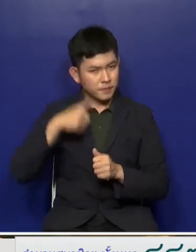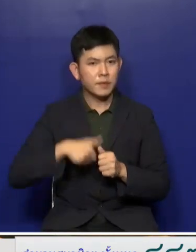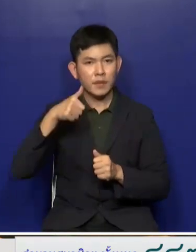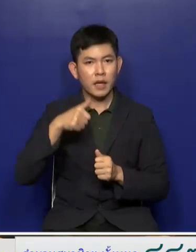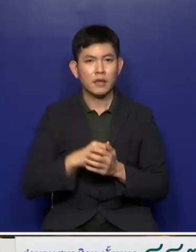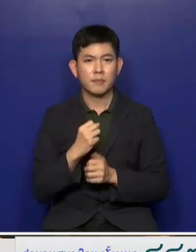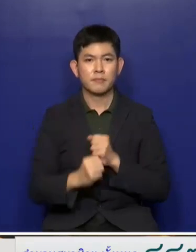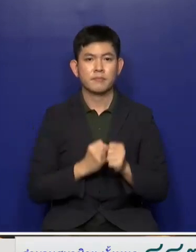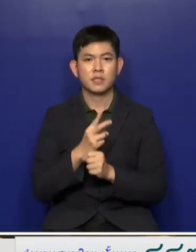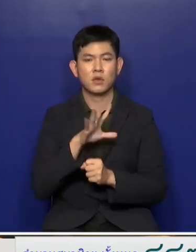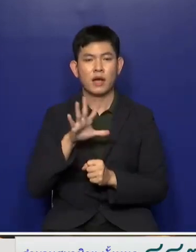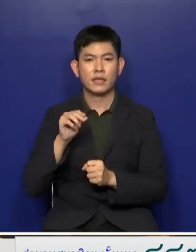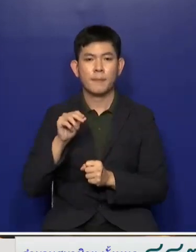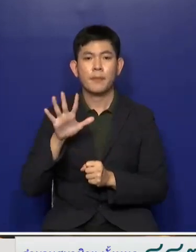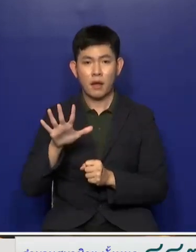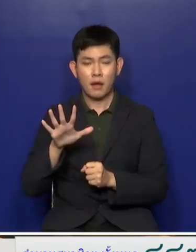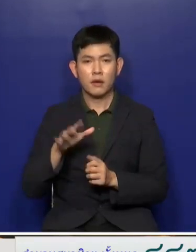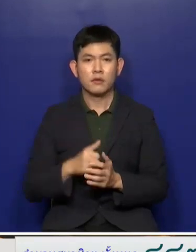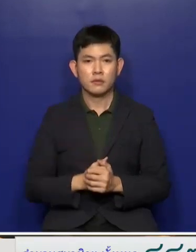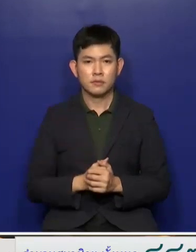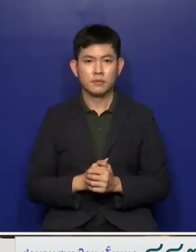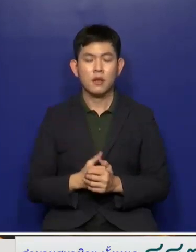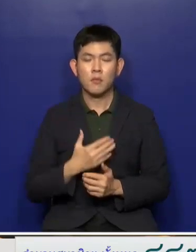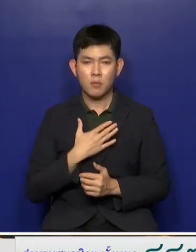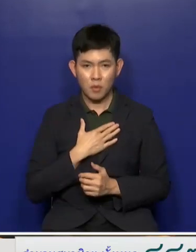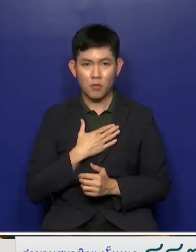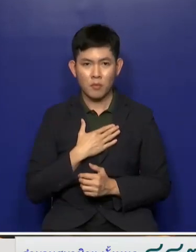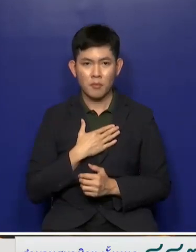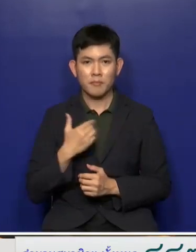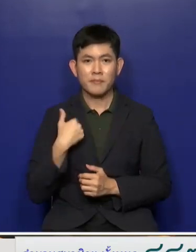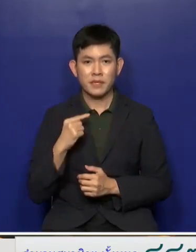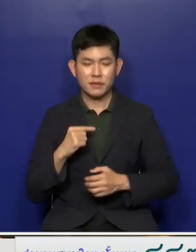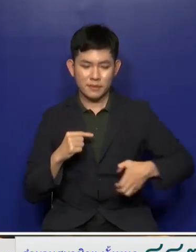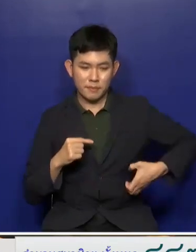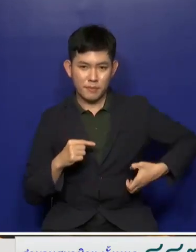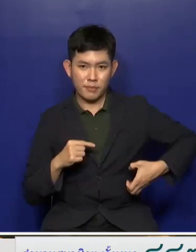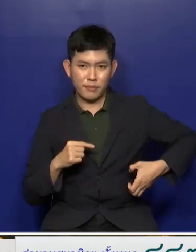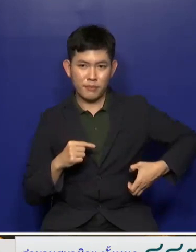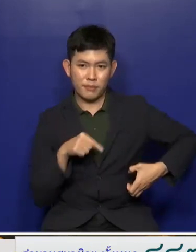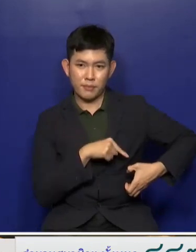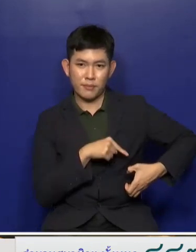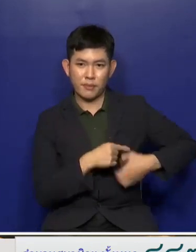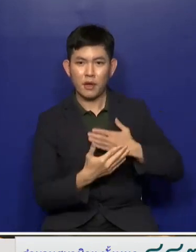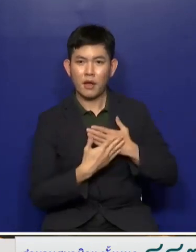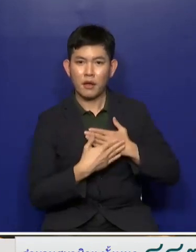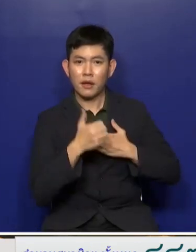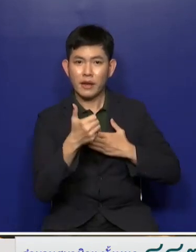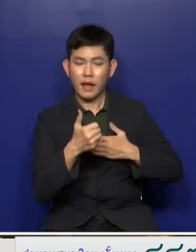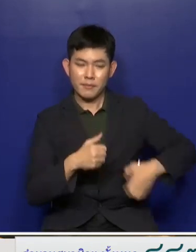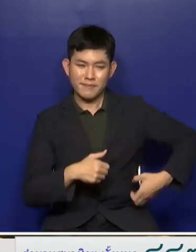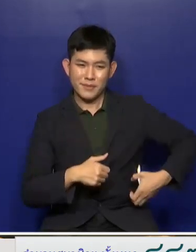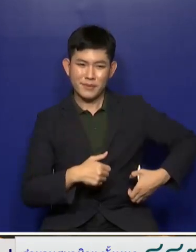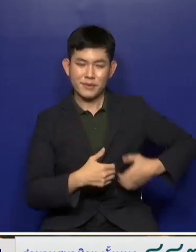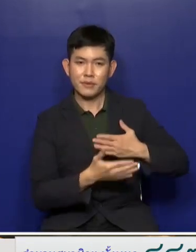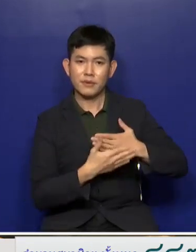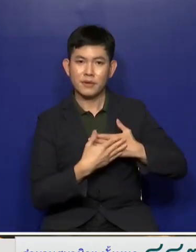ปี2535เนี่ยผมพกแพ็กลิงเพื่อที่ให้พวกได้ตามตัวได้ด้วยการ